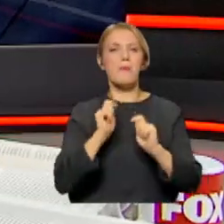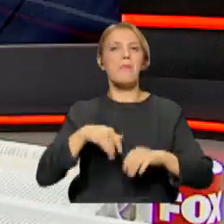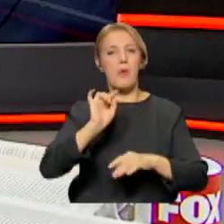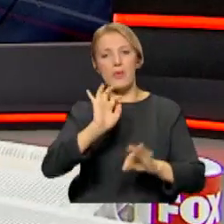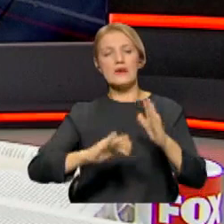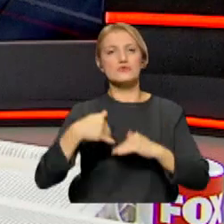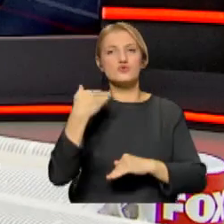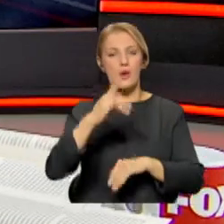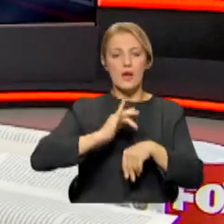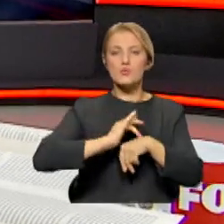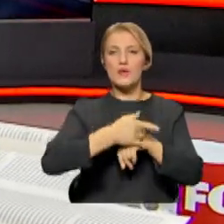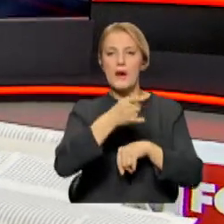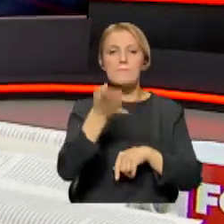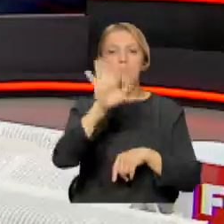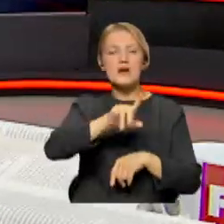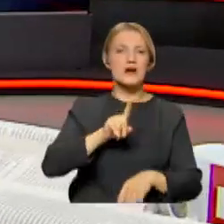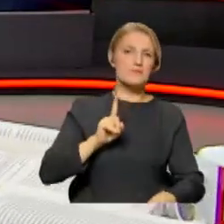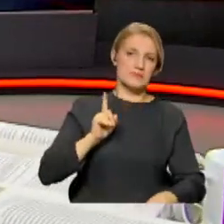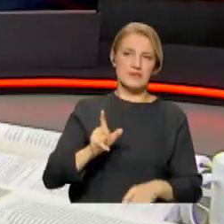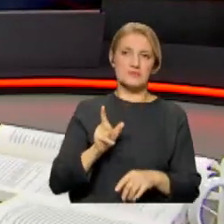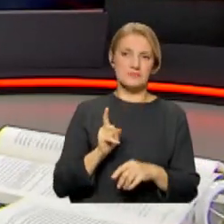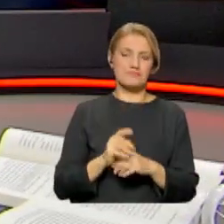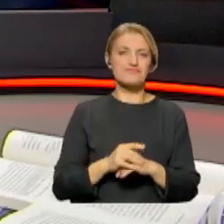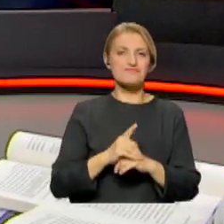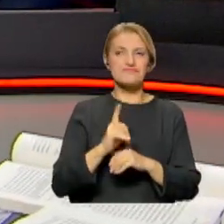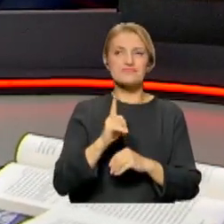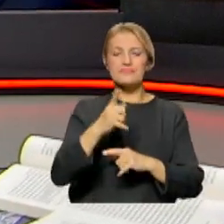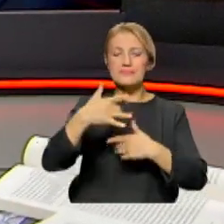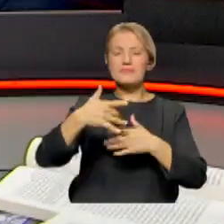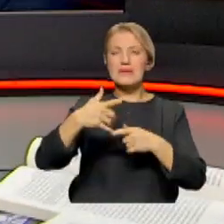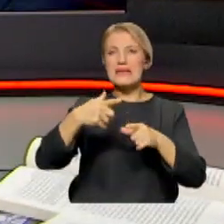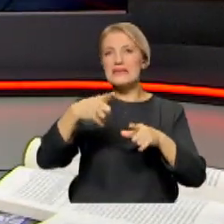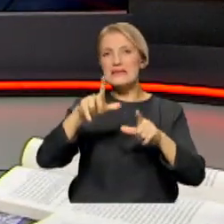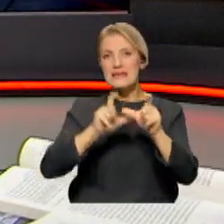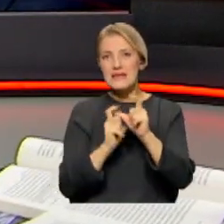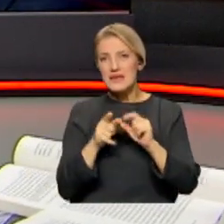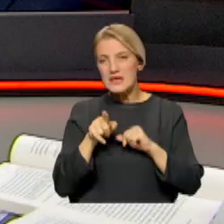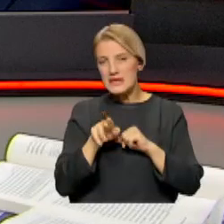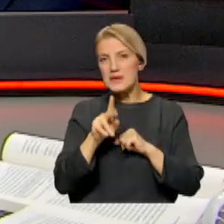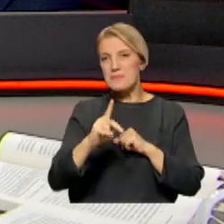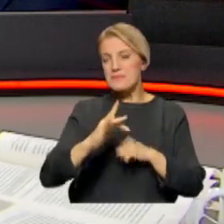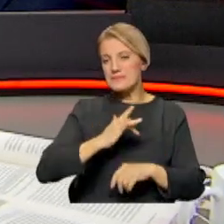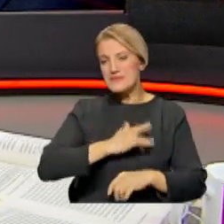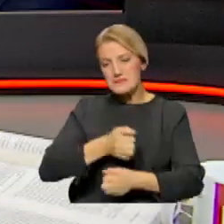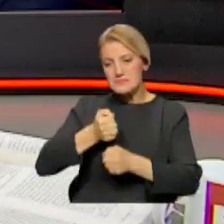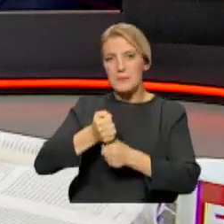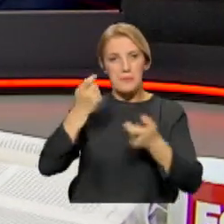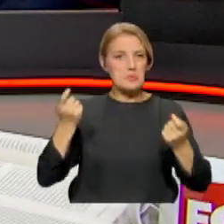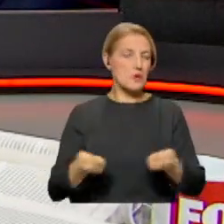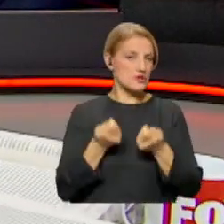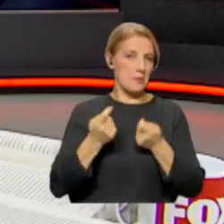Ondan sonra da ülkeyi başka bir Birliği GB ikna etmeye